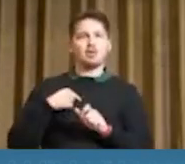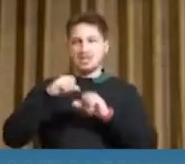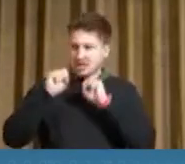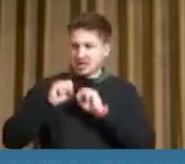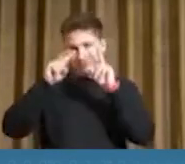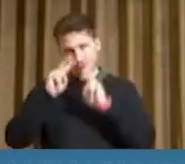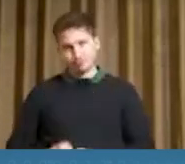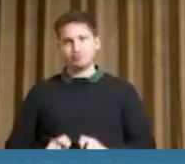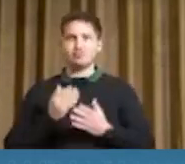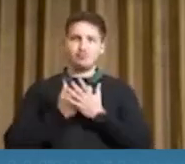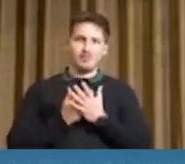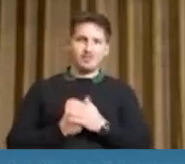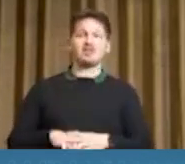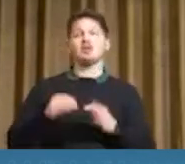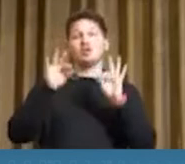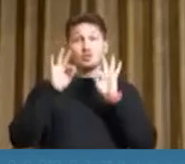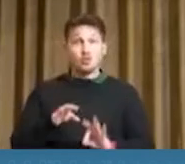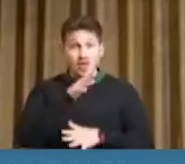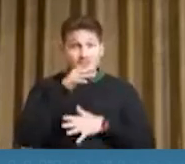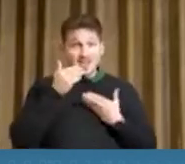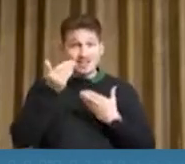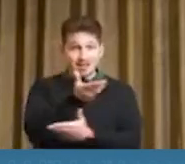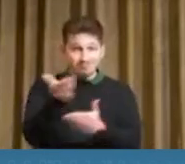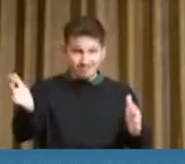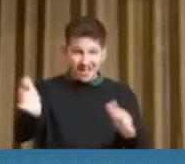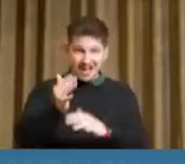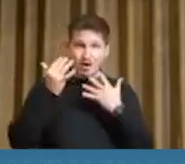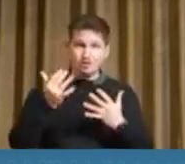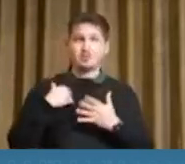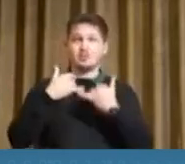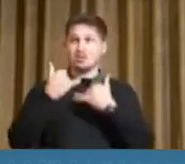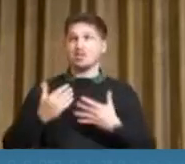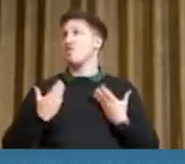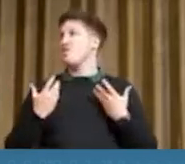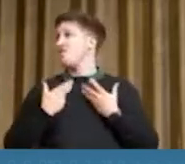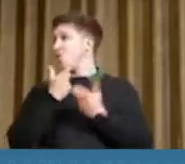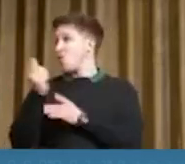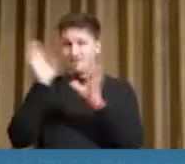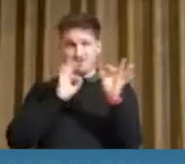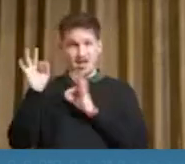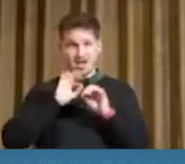Gut, dann danke ich für die Aufmerksamkeit und freue mich auf die Fragen.